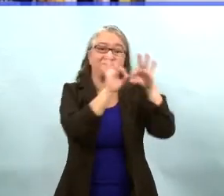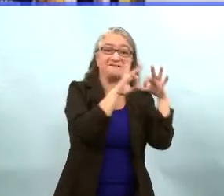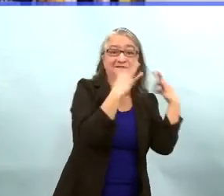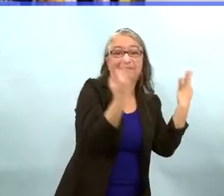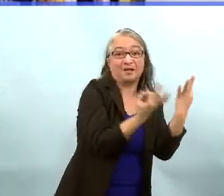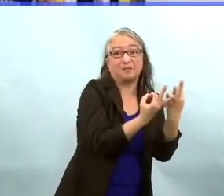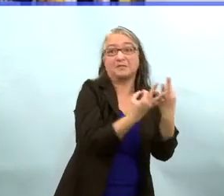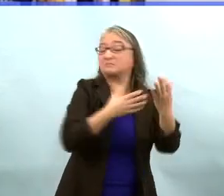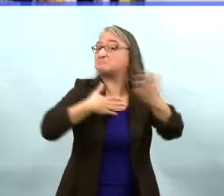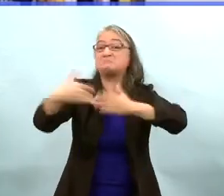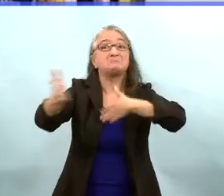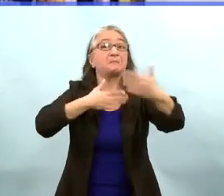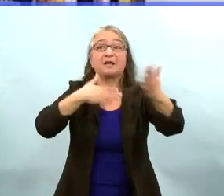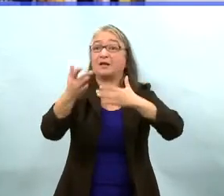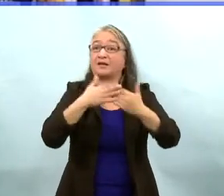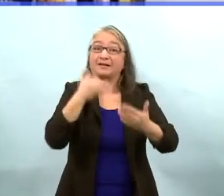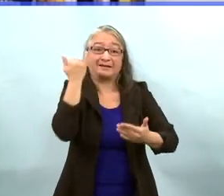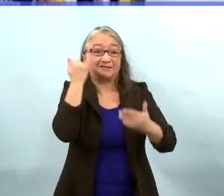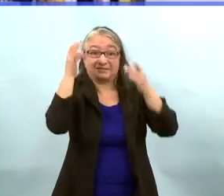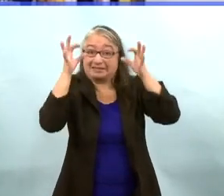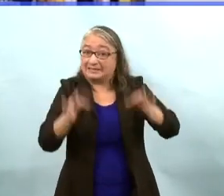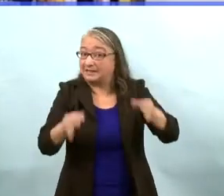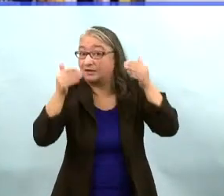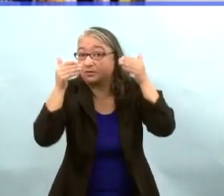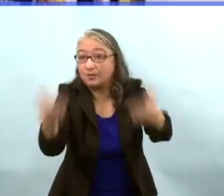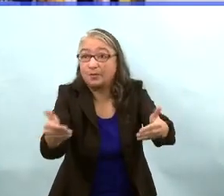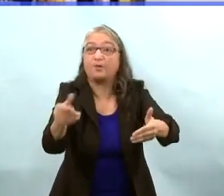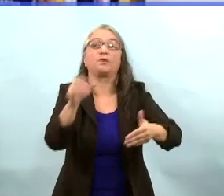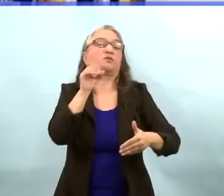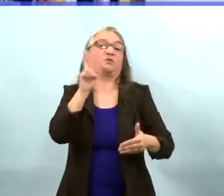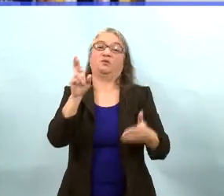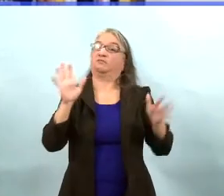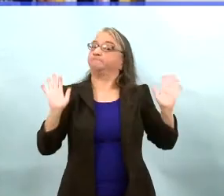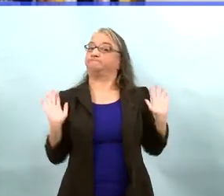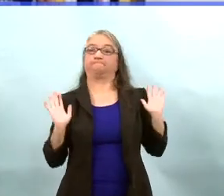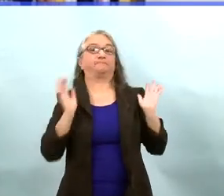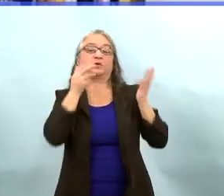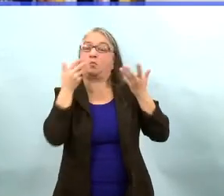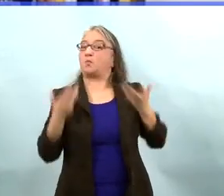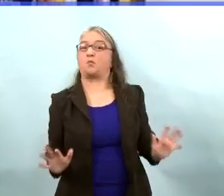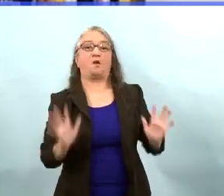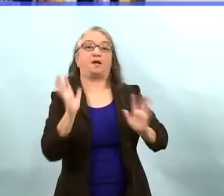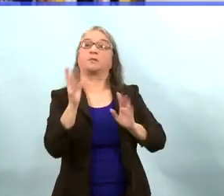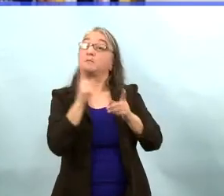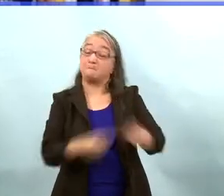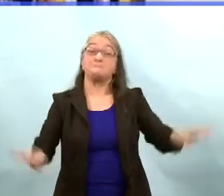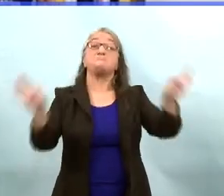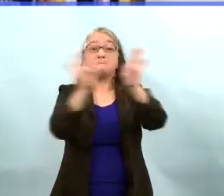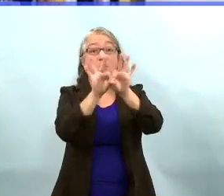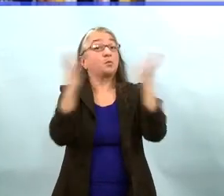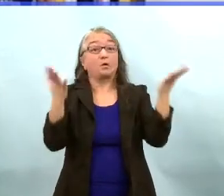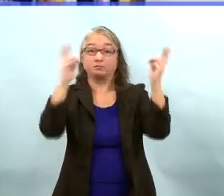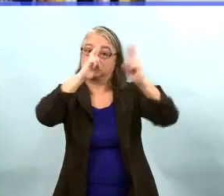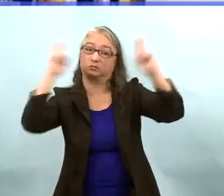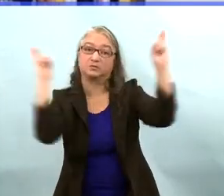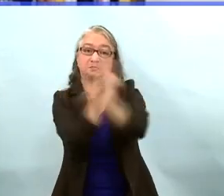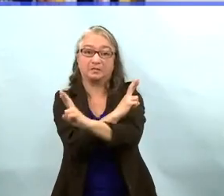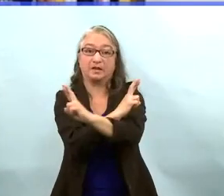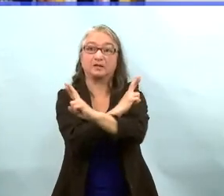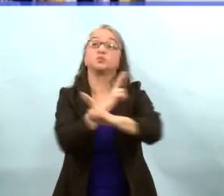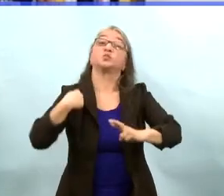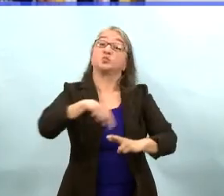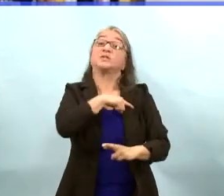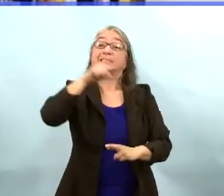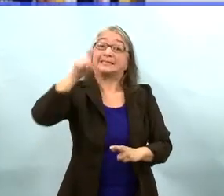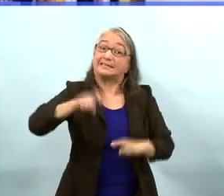tous les enfants soient respectés, quels que soient les choix qui sont faits, afin que l'on puisse avoir ces environnements qui sont heureux et en bonne santé, pour que nos